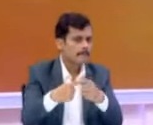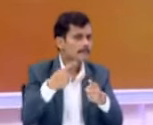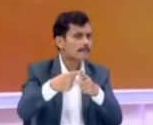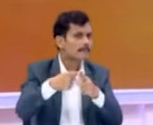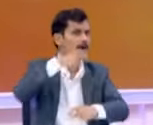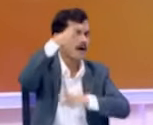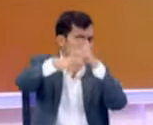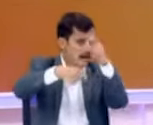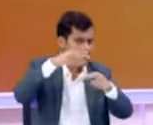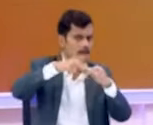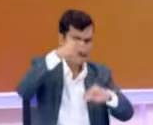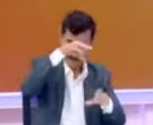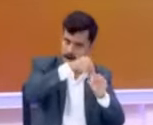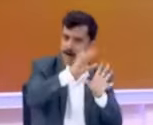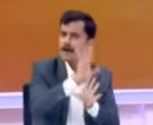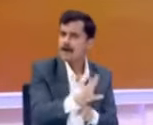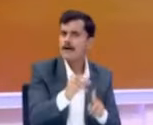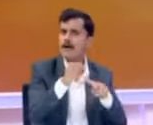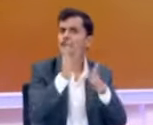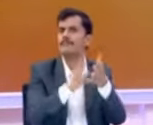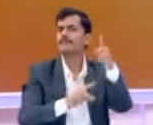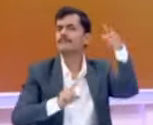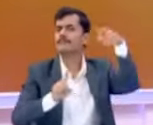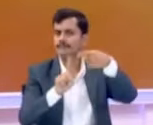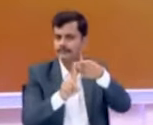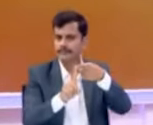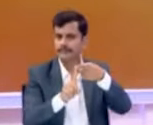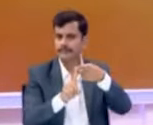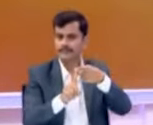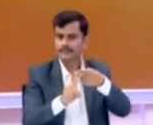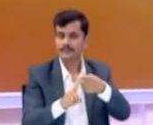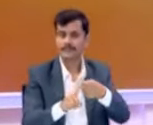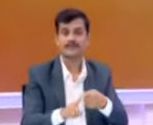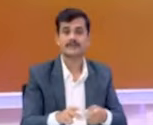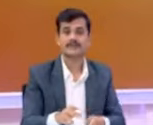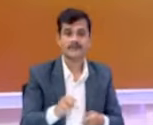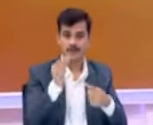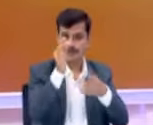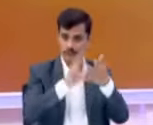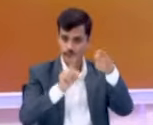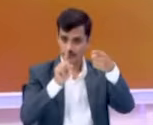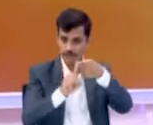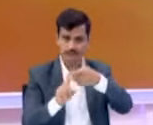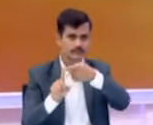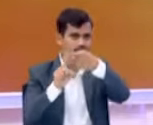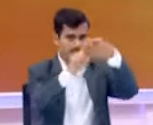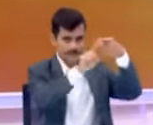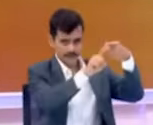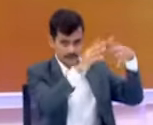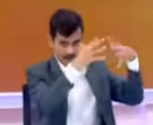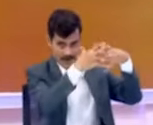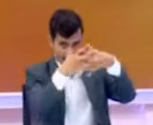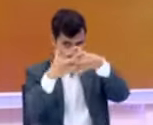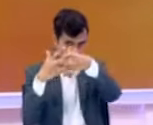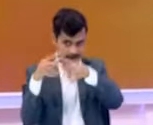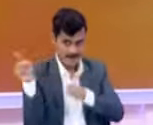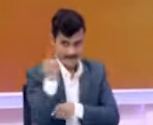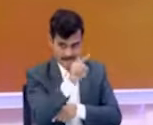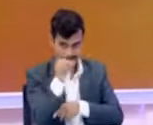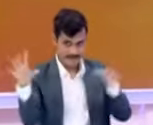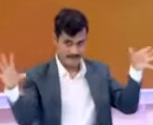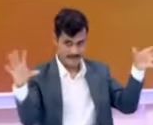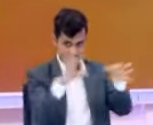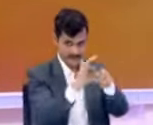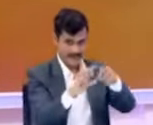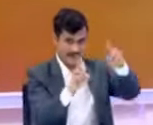है। इसीलिए पुणे में मेट्रो ईस्ट और वेस्ट, एक ये फेज था,